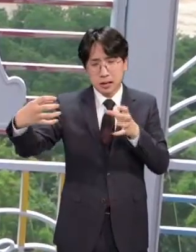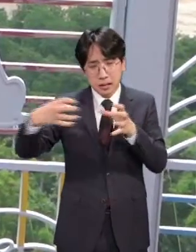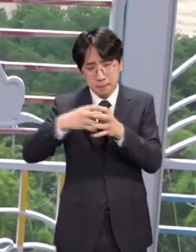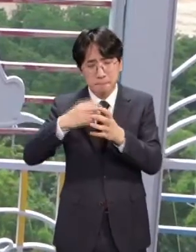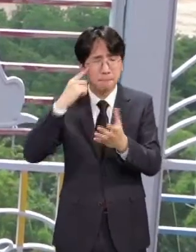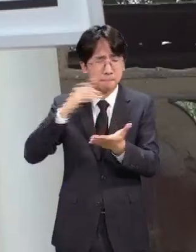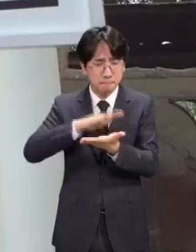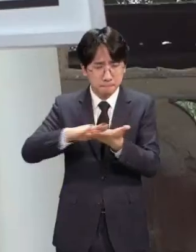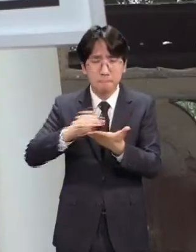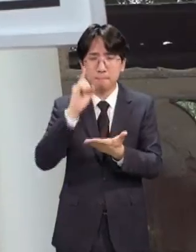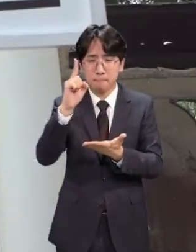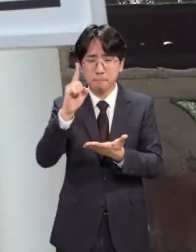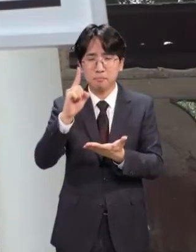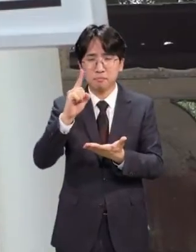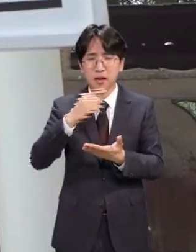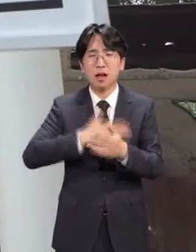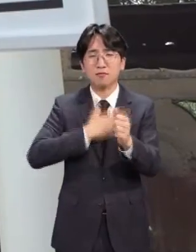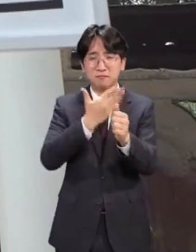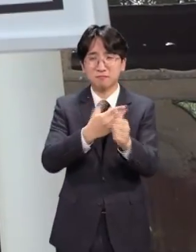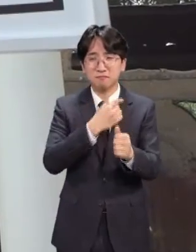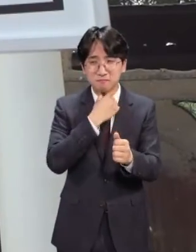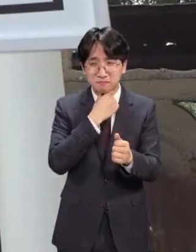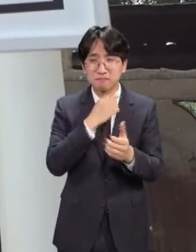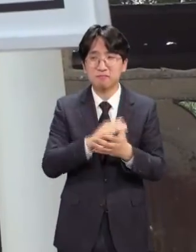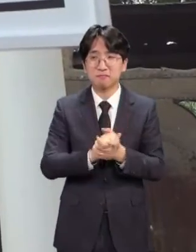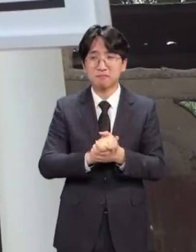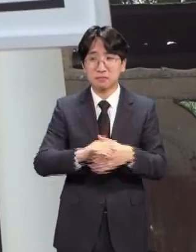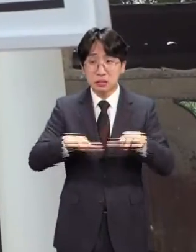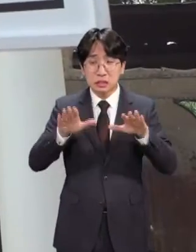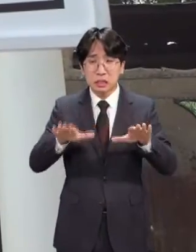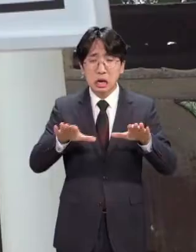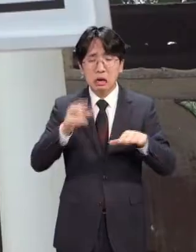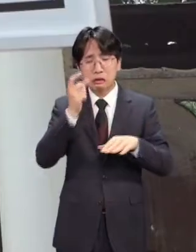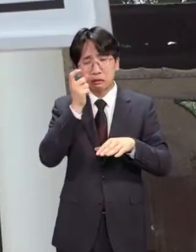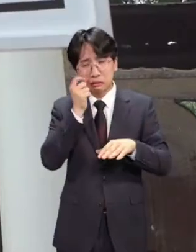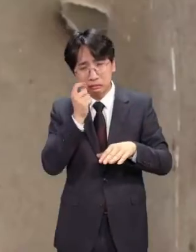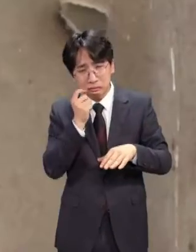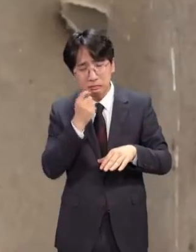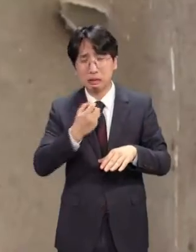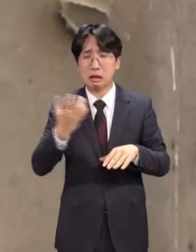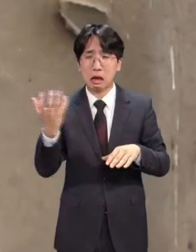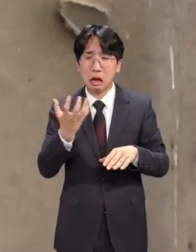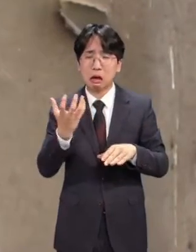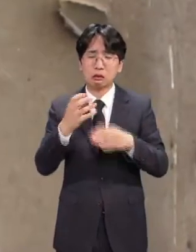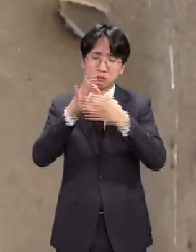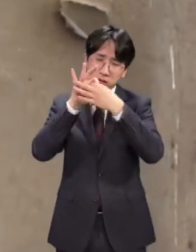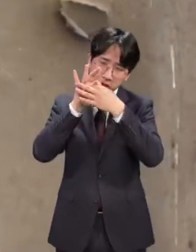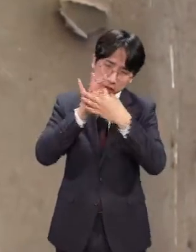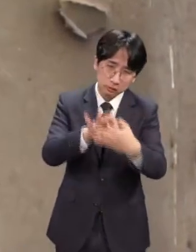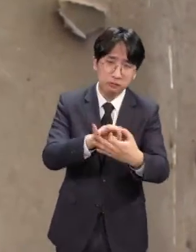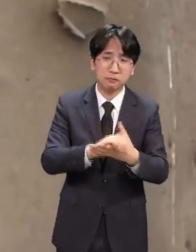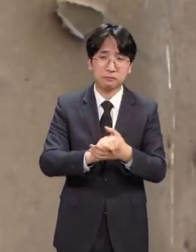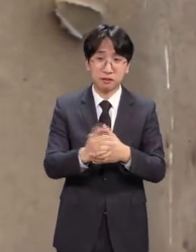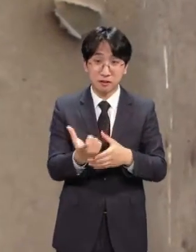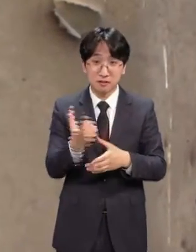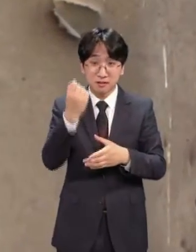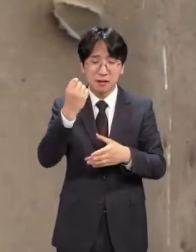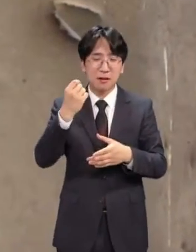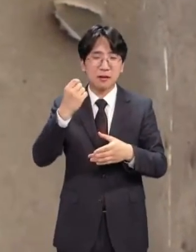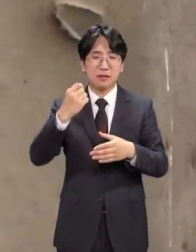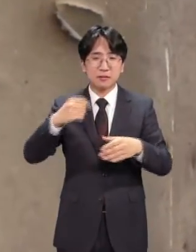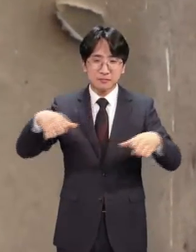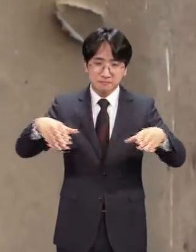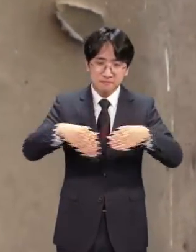우리 아직은 슬픔과 원망만이 가득한 전쟁의 흔적들. 화해와 평화라는